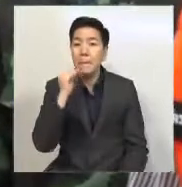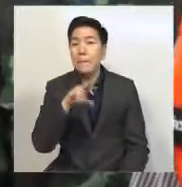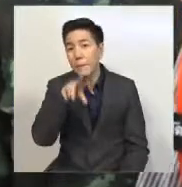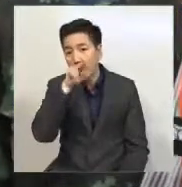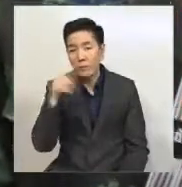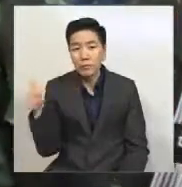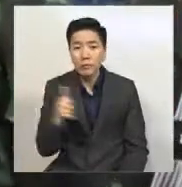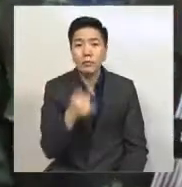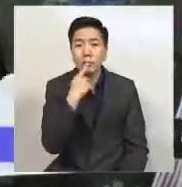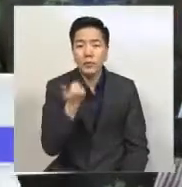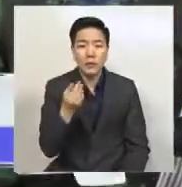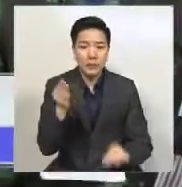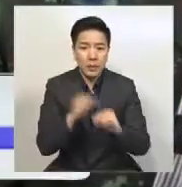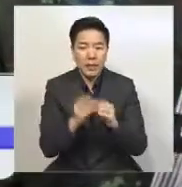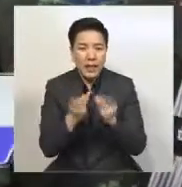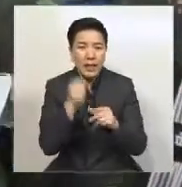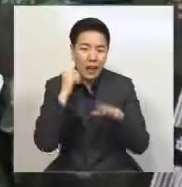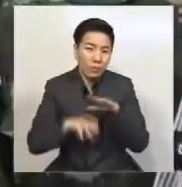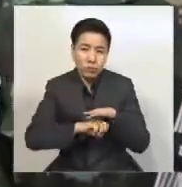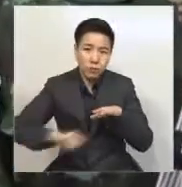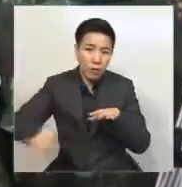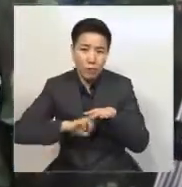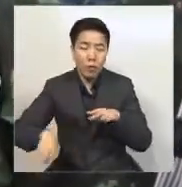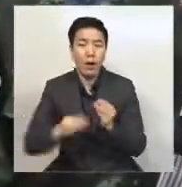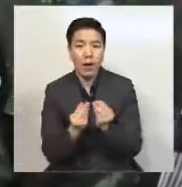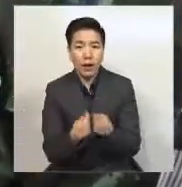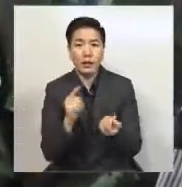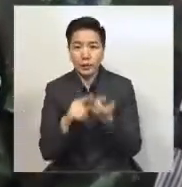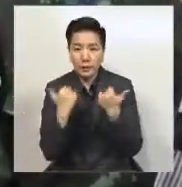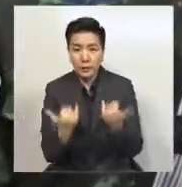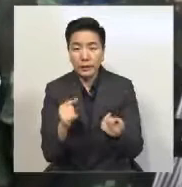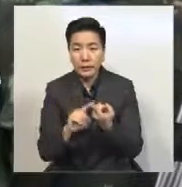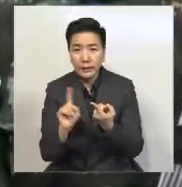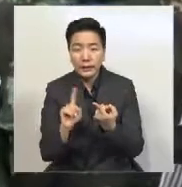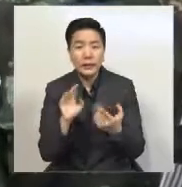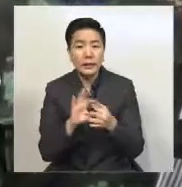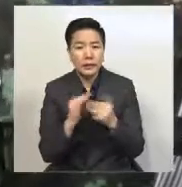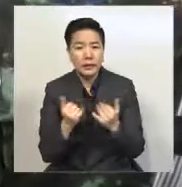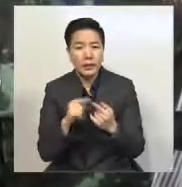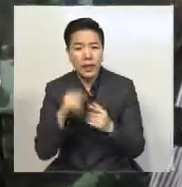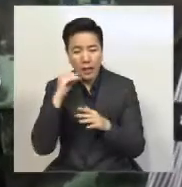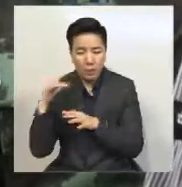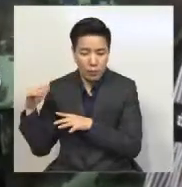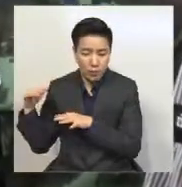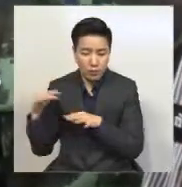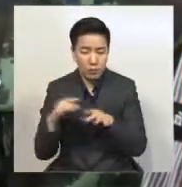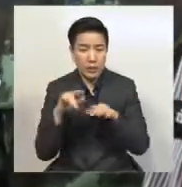มาเพิ่มอัตราเร่งการระบายน้ำนะครับซึ่งขณะนี้เนี่ยมวลน้ำ